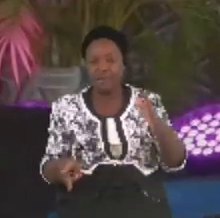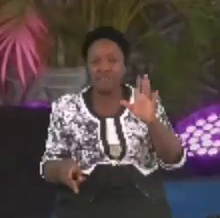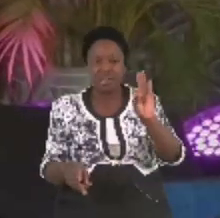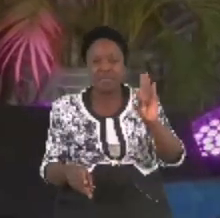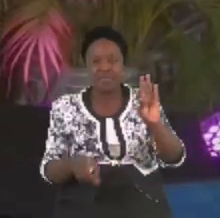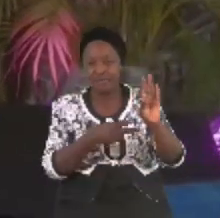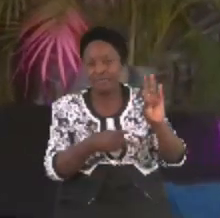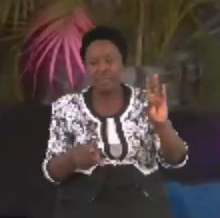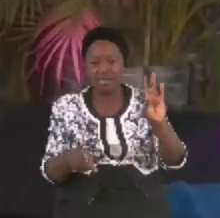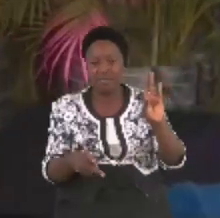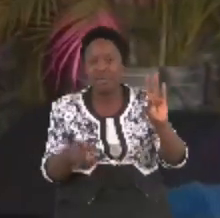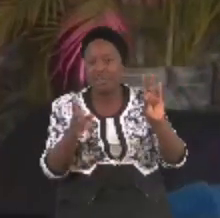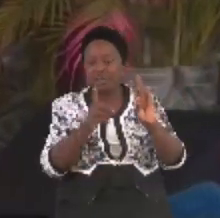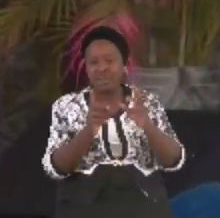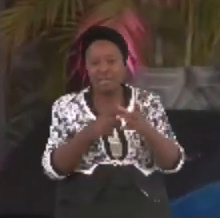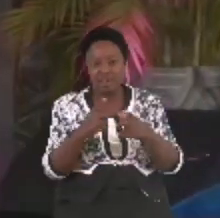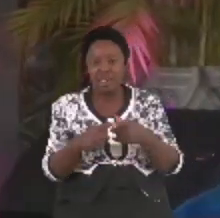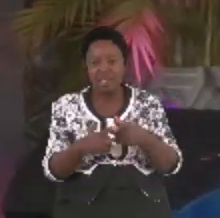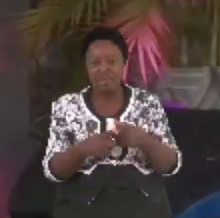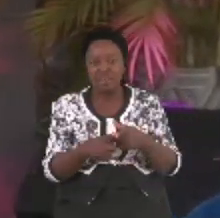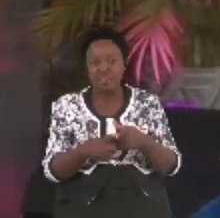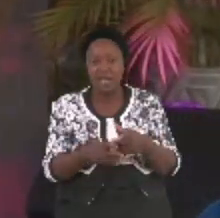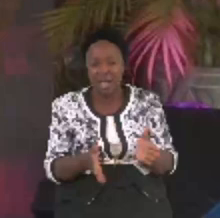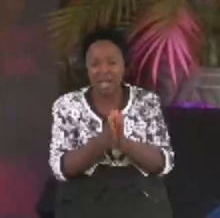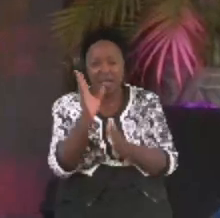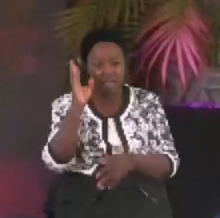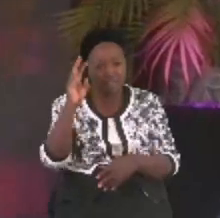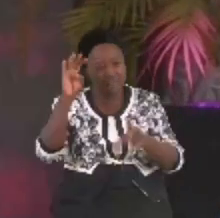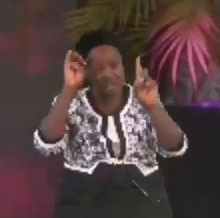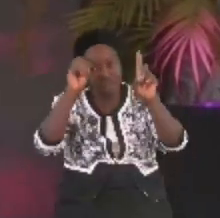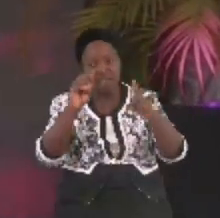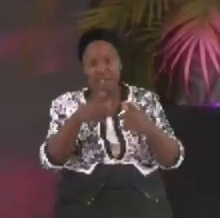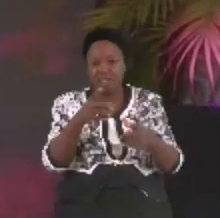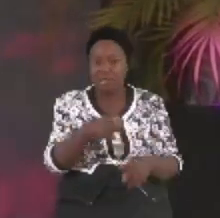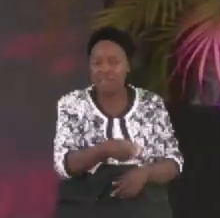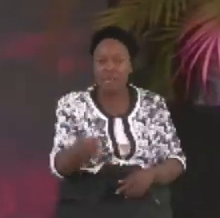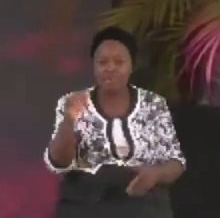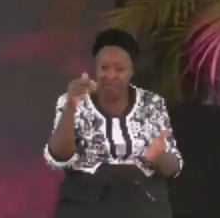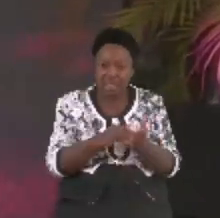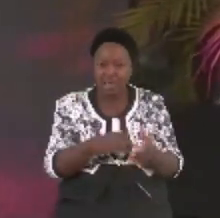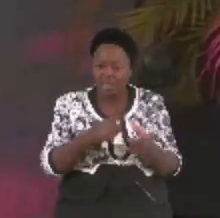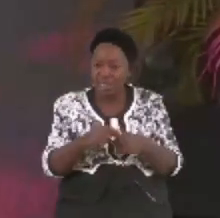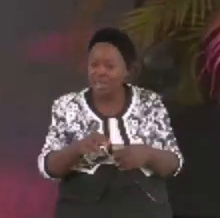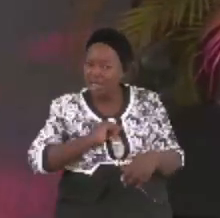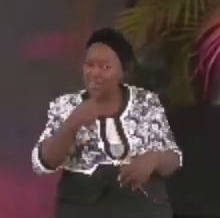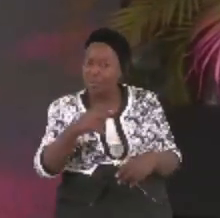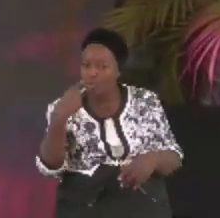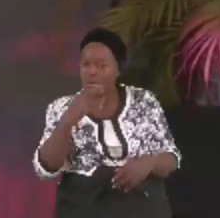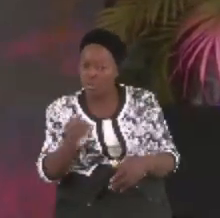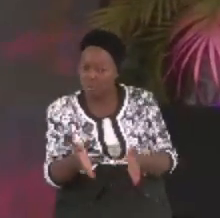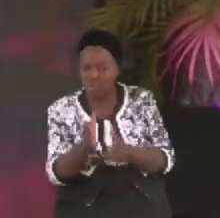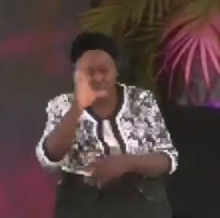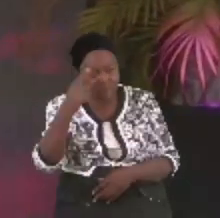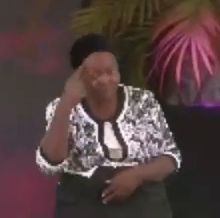Verset 7, il leur demanda de nouveau, qui cherchez-vous? et dire Jésus